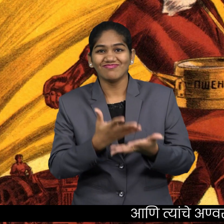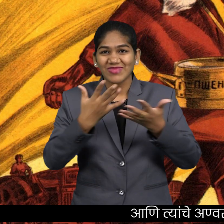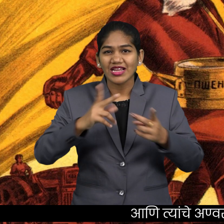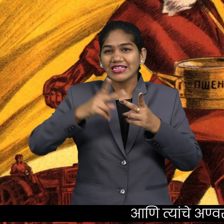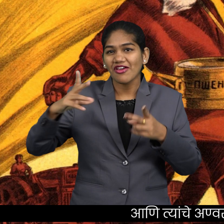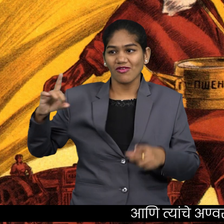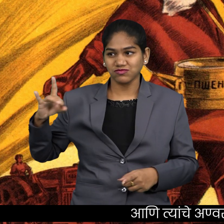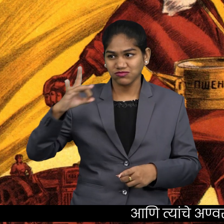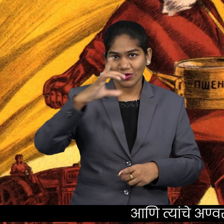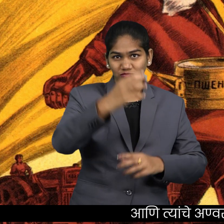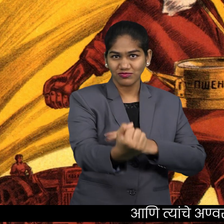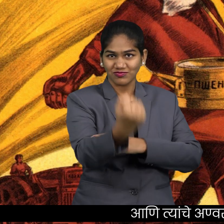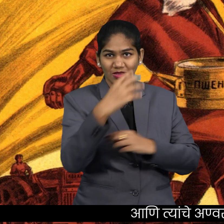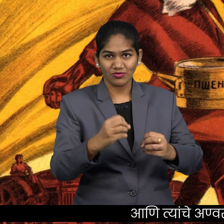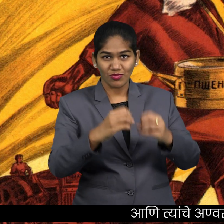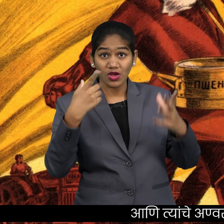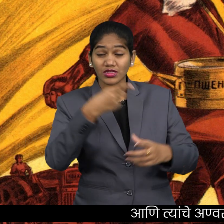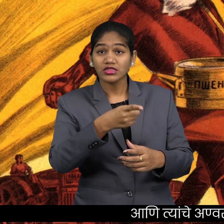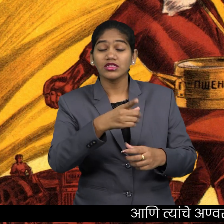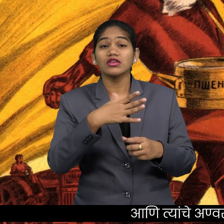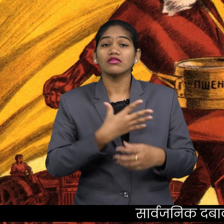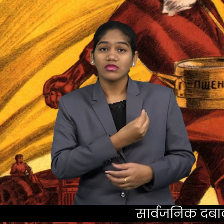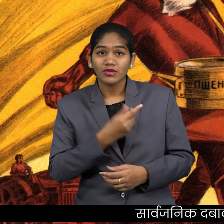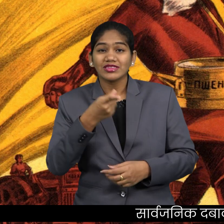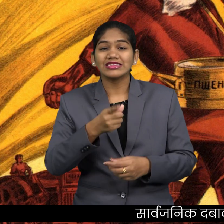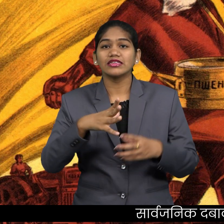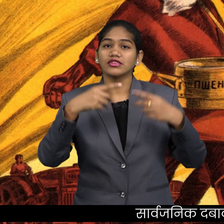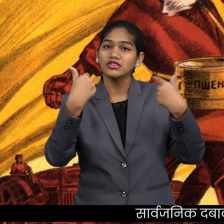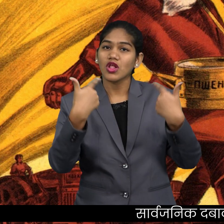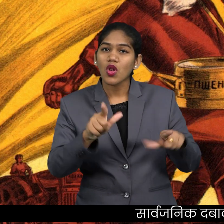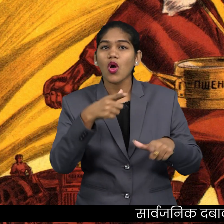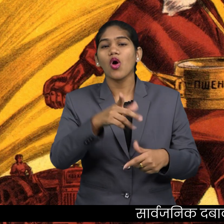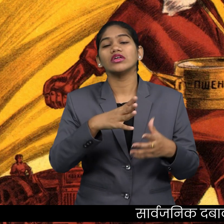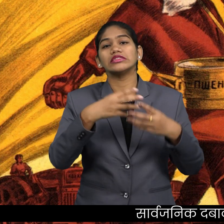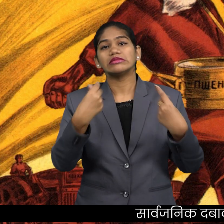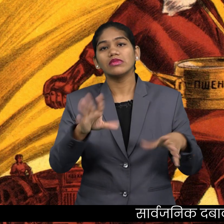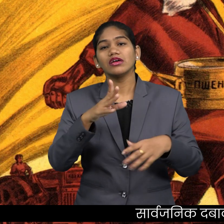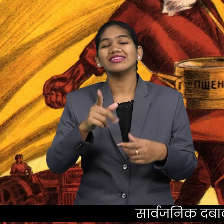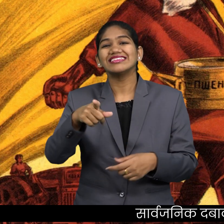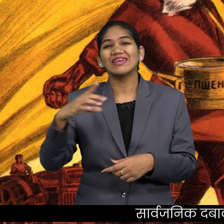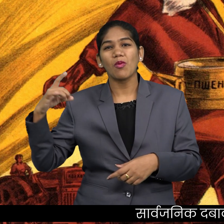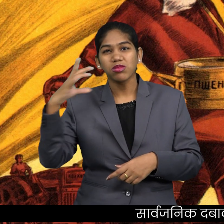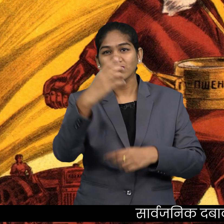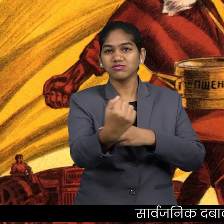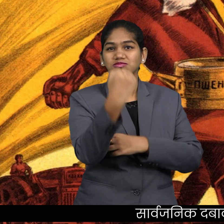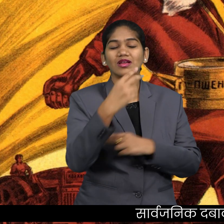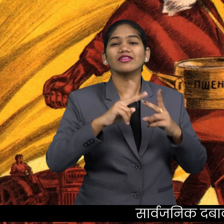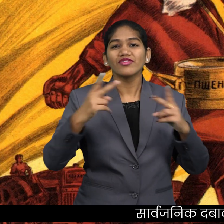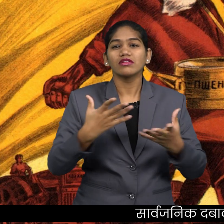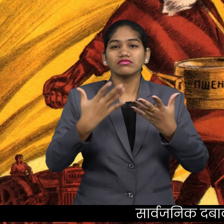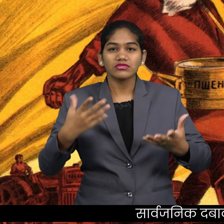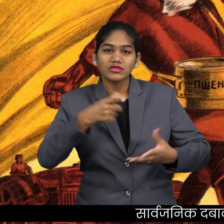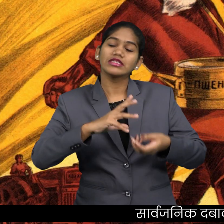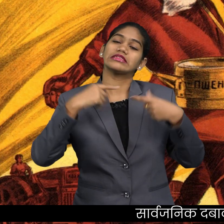आणि त्यांचे अण्वस्त्र शस्त्रे नष्ट करण्यासाठी सार्वजनिक दबावाचा सामना करावा लागला.